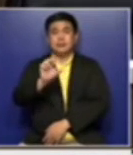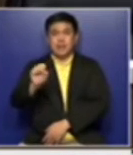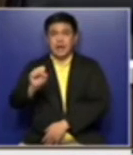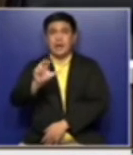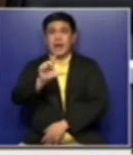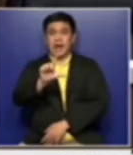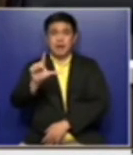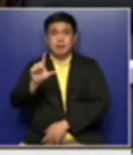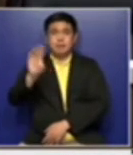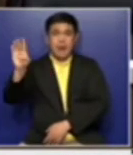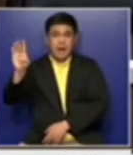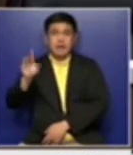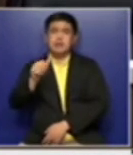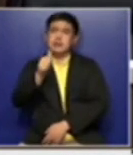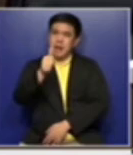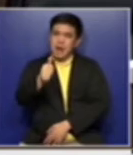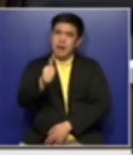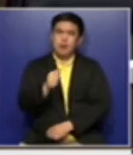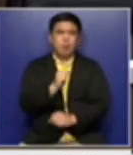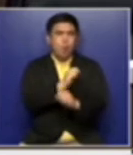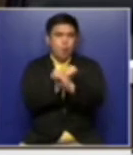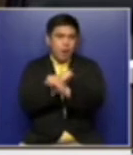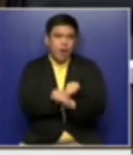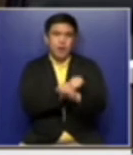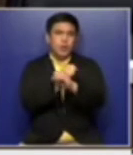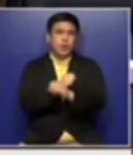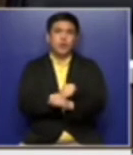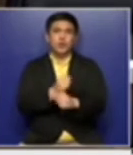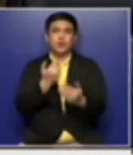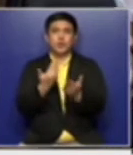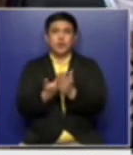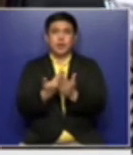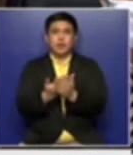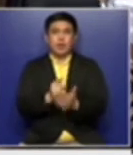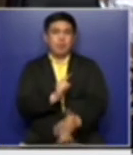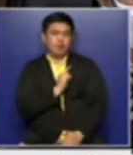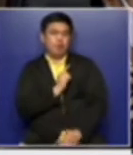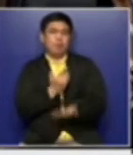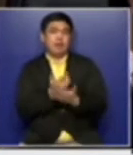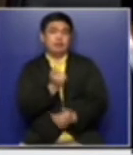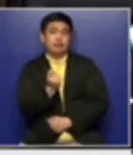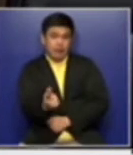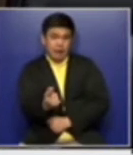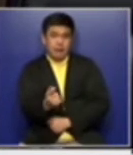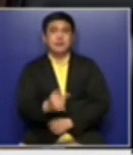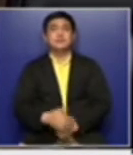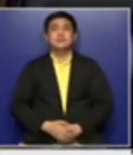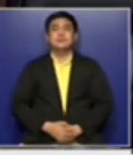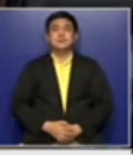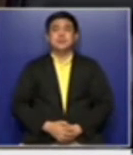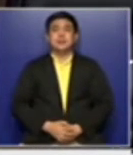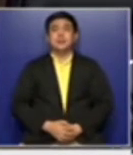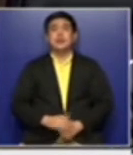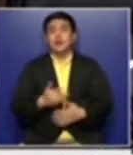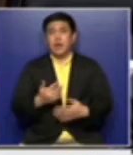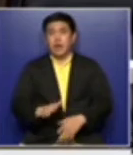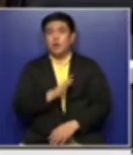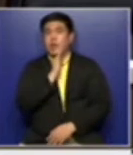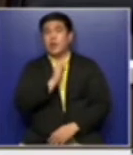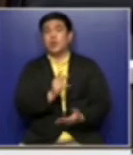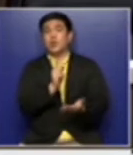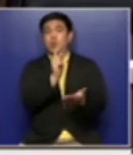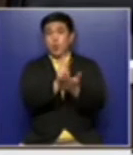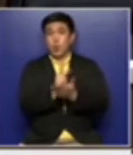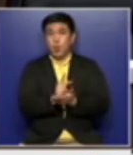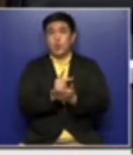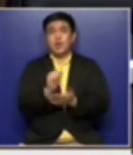3,300,000,000 บาทได้เพื่อความปลอดภัยในด้านวินัยการเงินการคลังท่านประธานครับการกู้เงินเพื่อชดเช